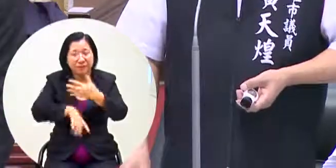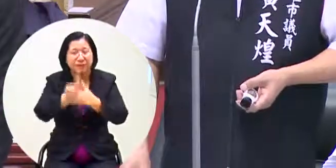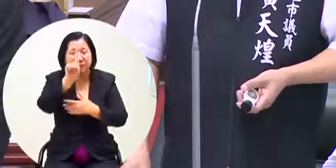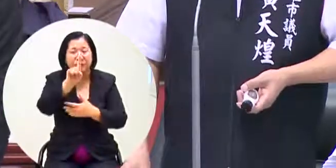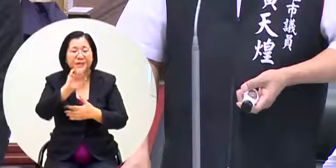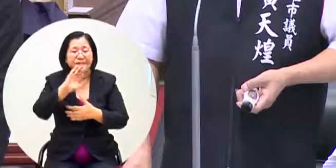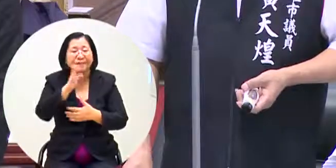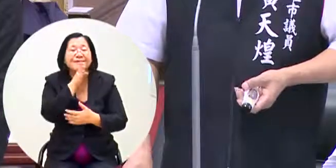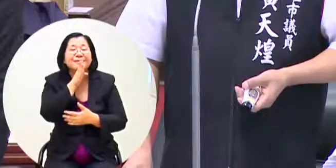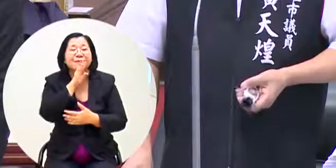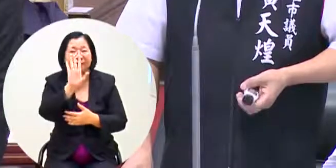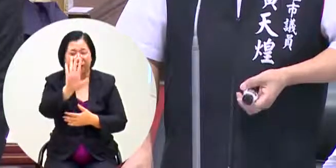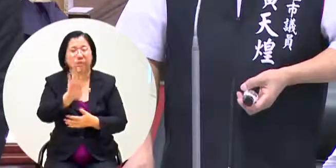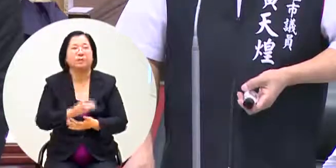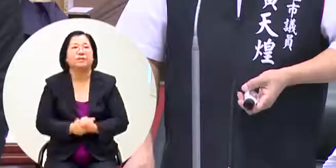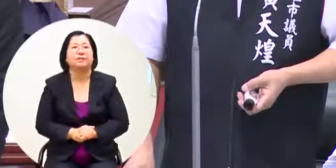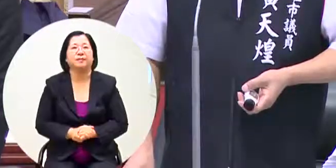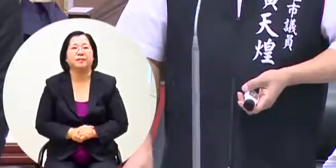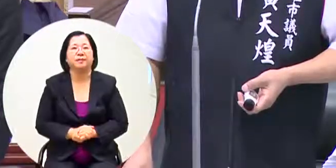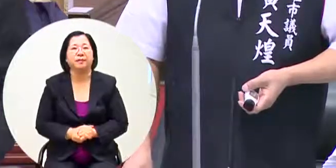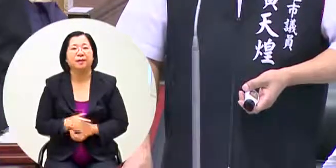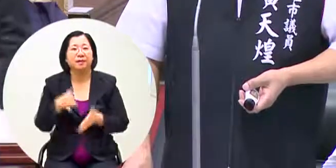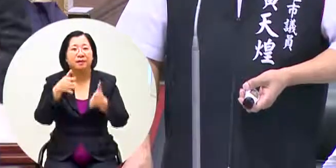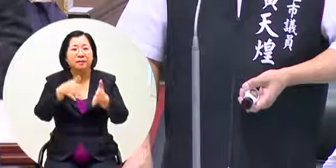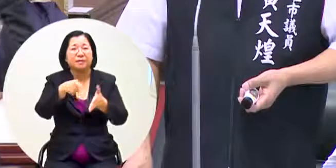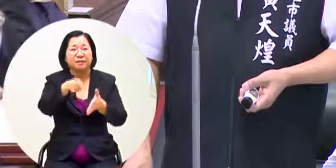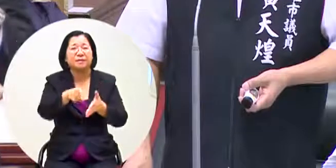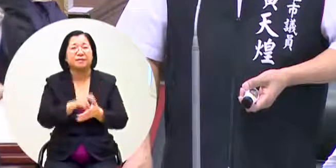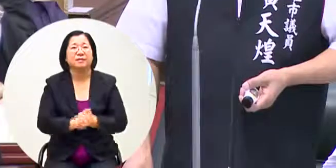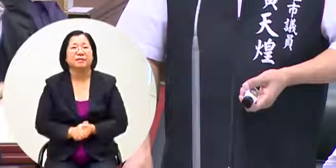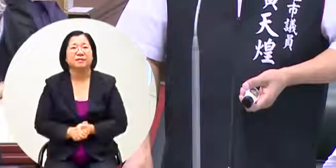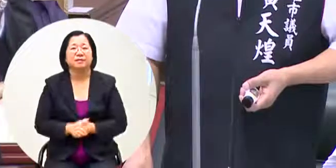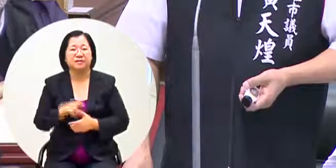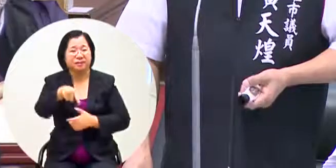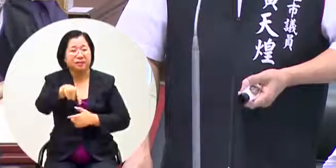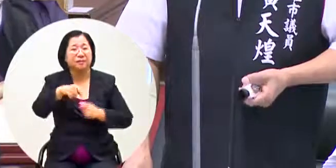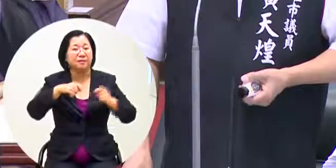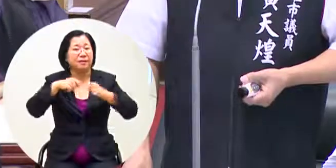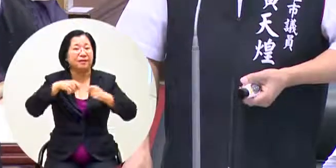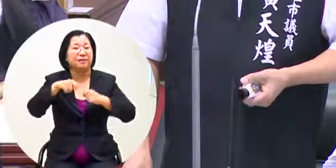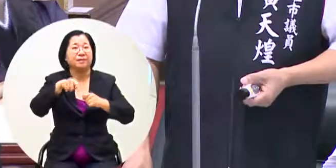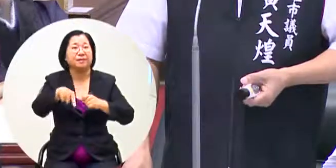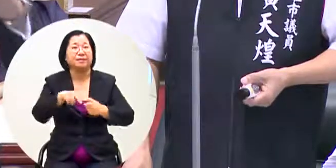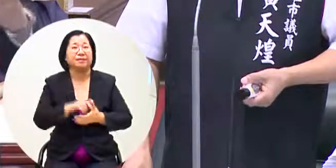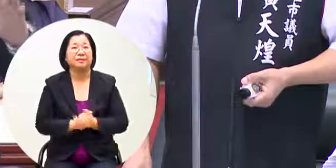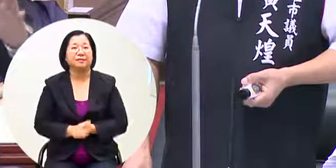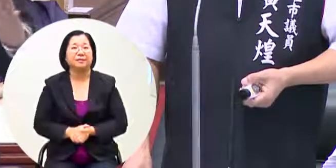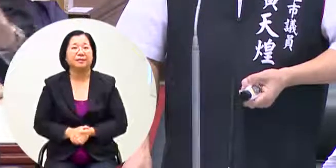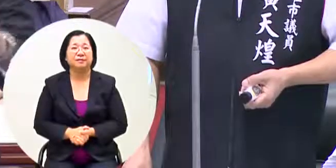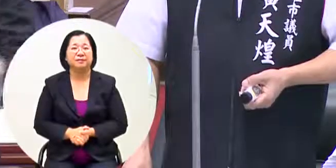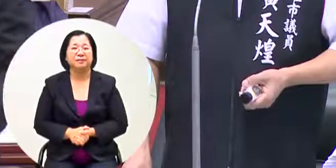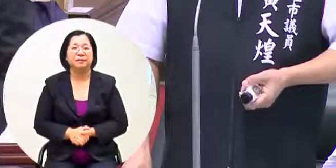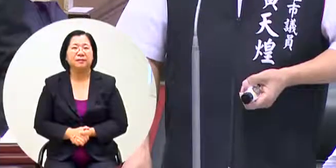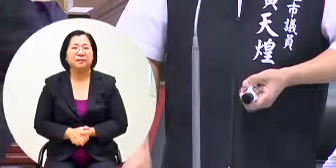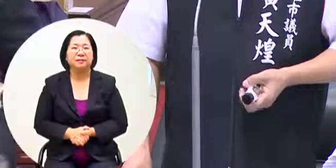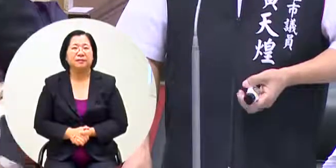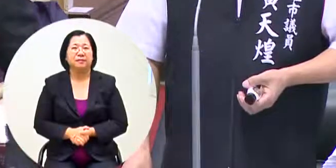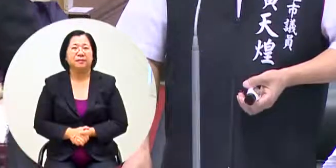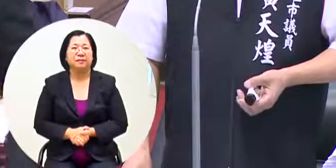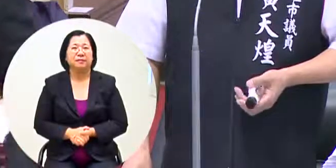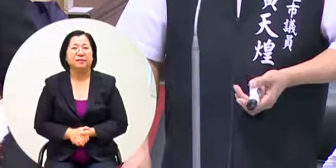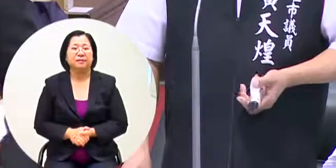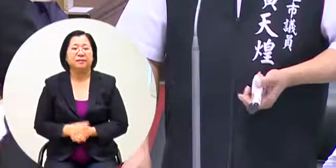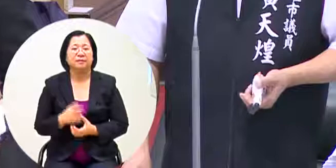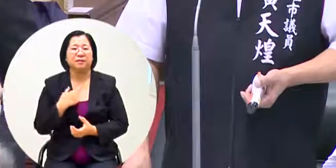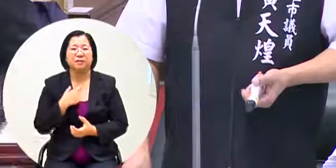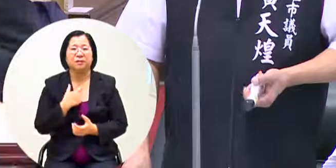些。以这个案子的性质来讲，如果它是总楼地板面积是在800平方公尺